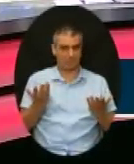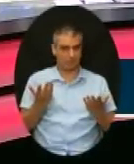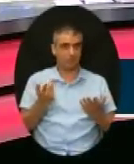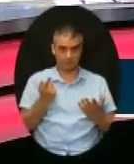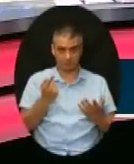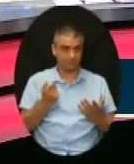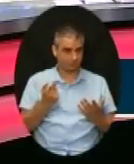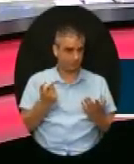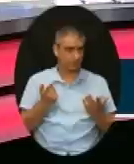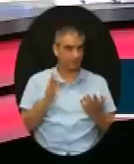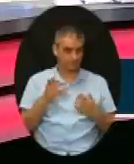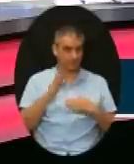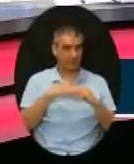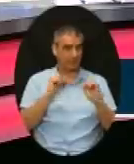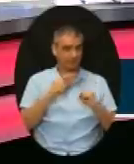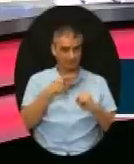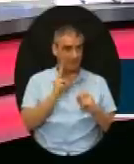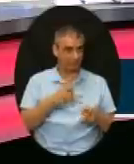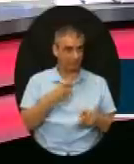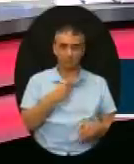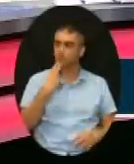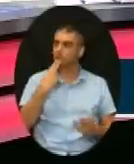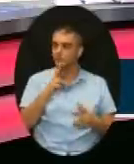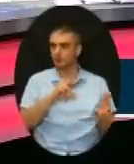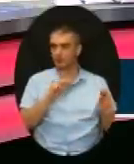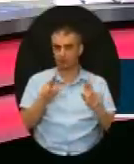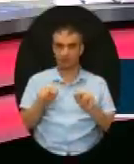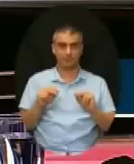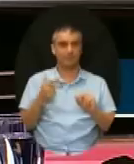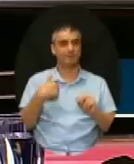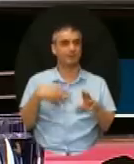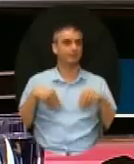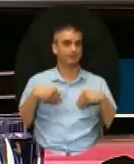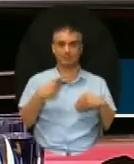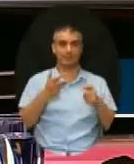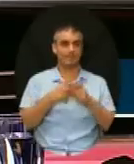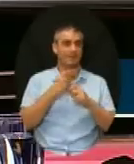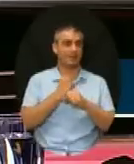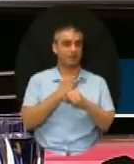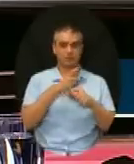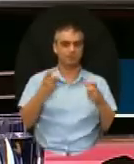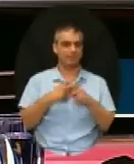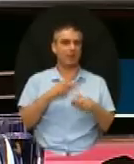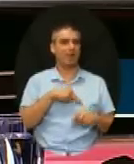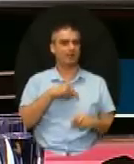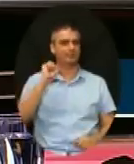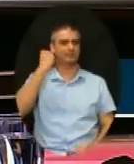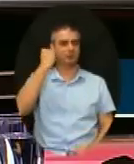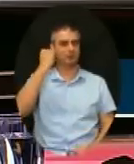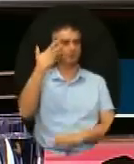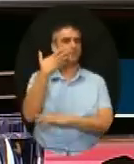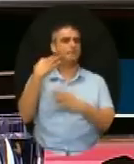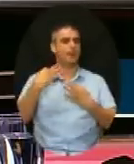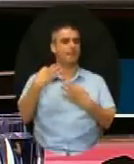האם על הבסיס את תוכלו להגיד? אז התשובה שלי היא בדיוק אותה תשובה, ואגב, אני מסכימה איתך, מפלגת עבודה היא מפלגה אחראית, ציונית,